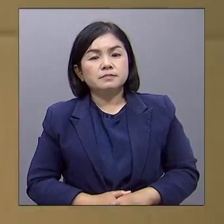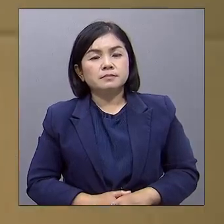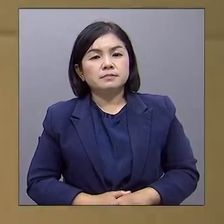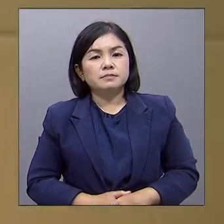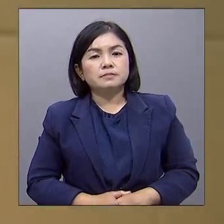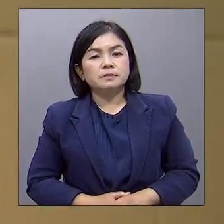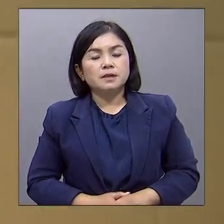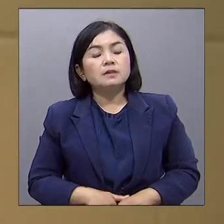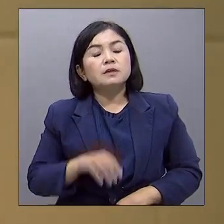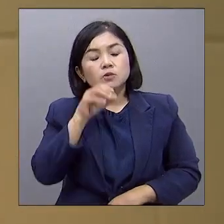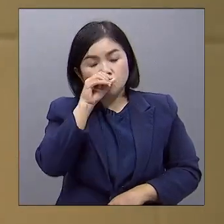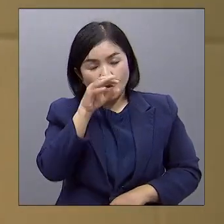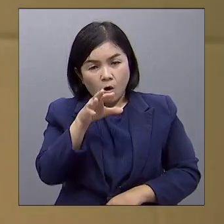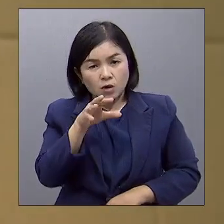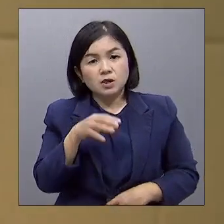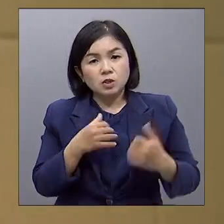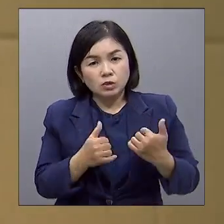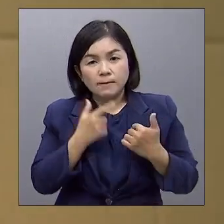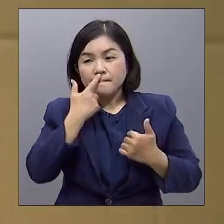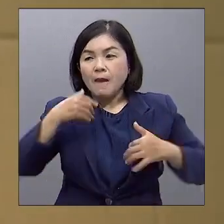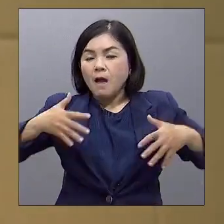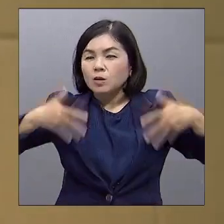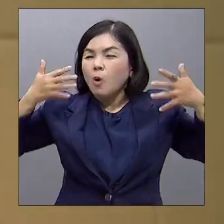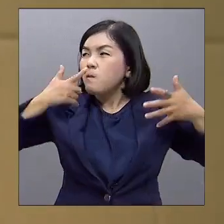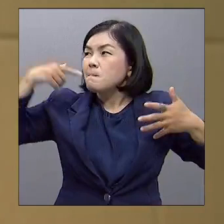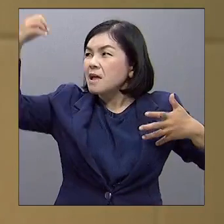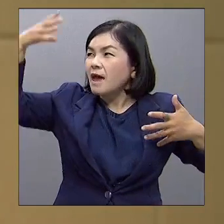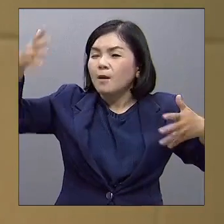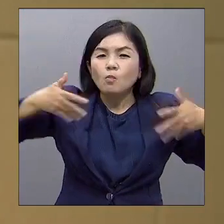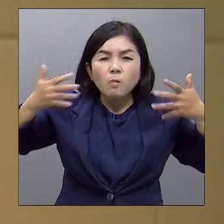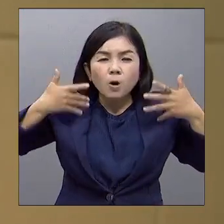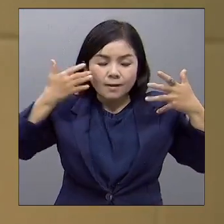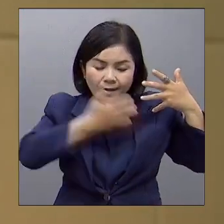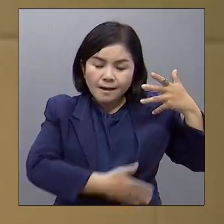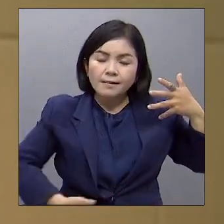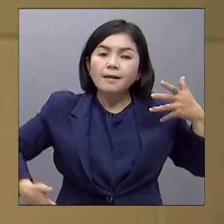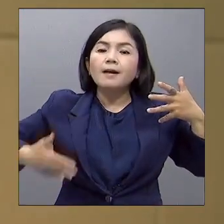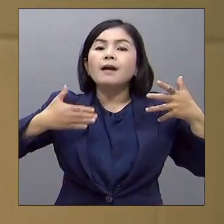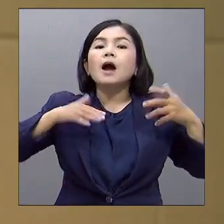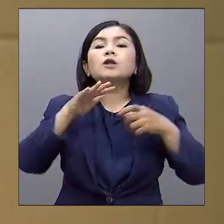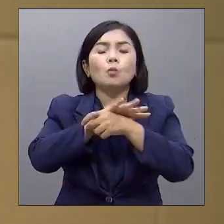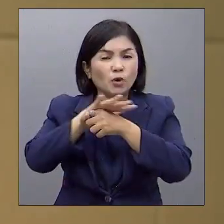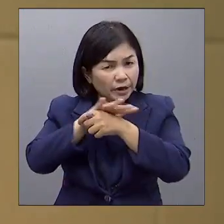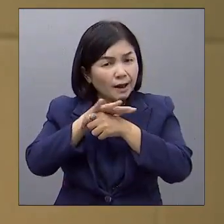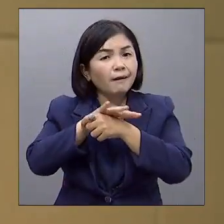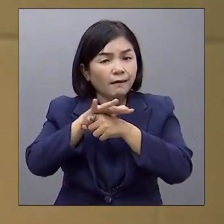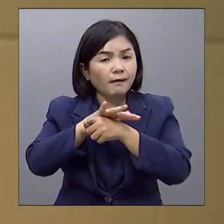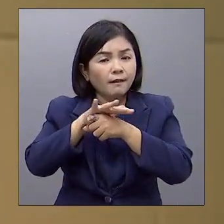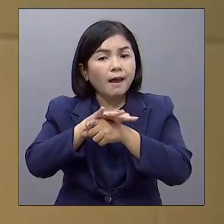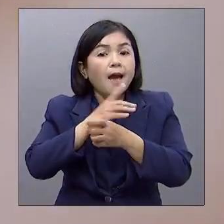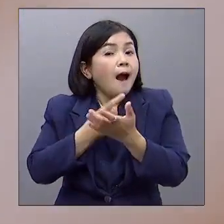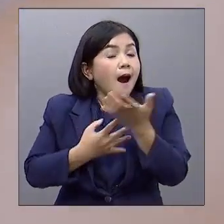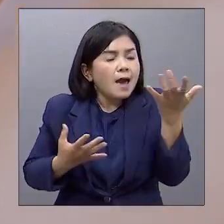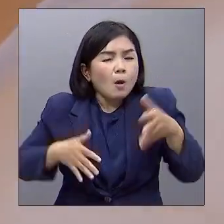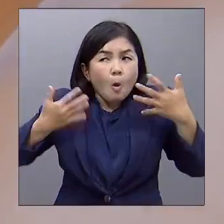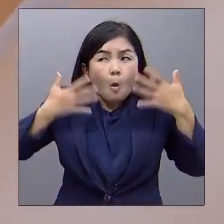ก็อย่างที่บอกครับคือจริงๆแล้วร่างกายคนเราครับคือไม่ว่าอะไรก็ตามนะครับก็ต้องได้รับในปริมาณที่เหมาะสมนะครับอะไรที่ได้รับเยอะ